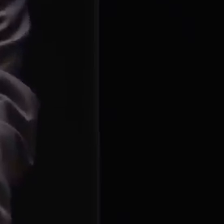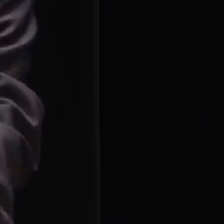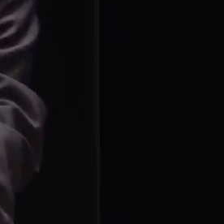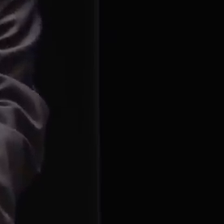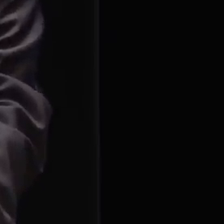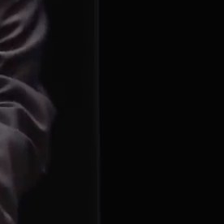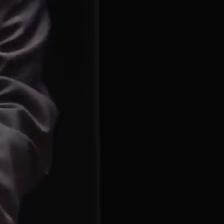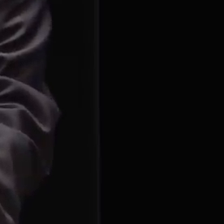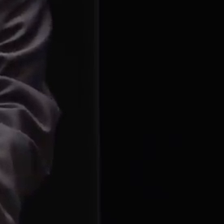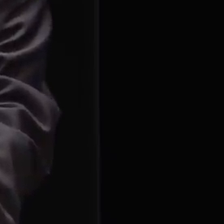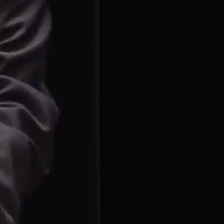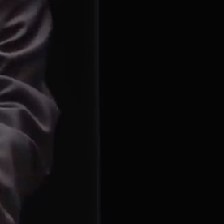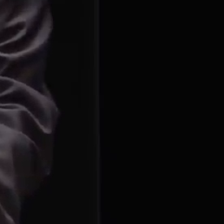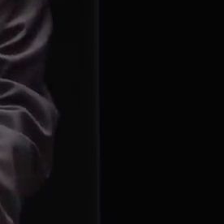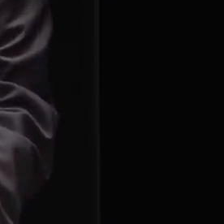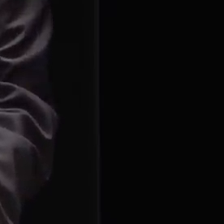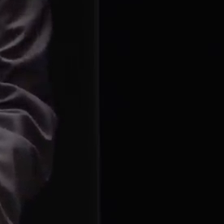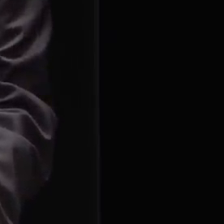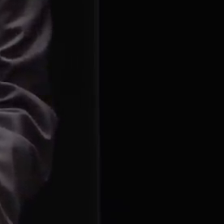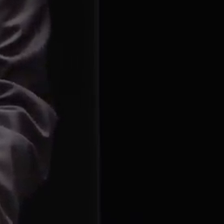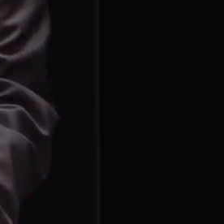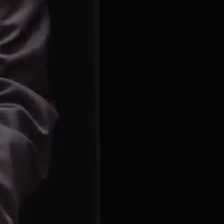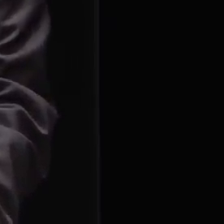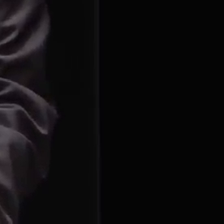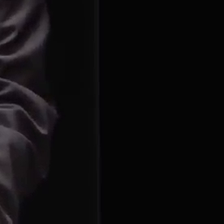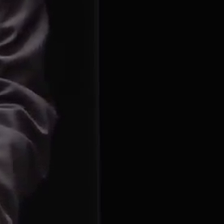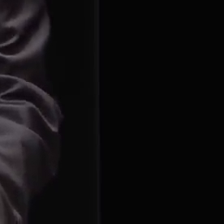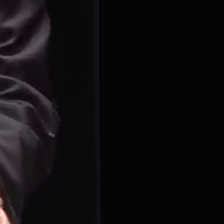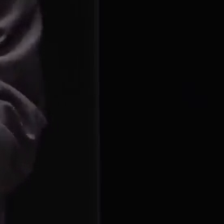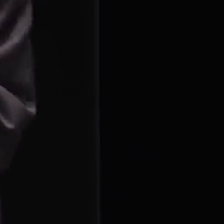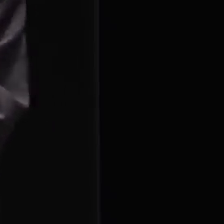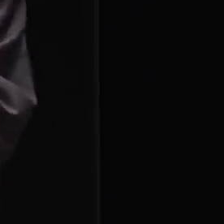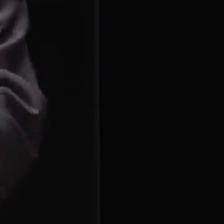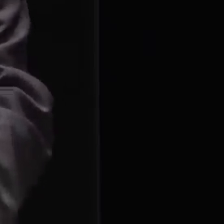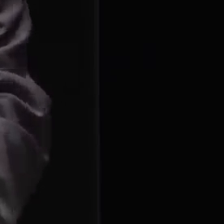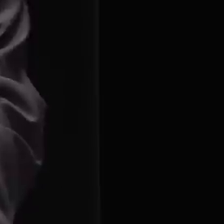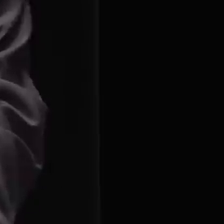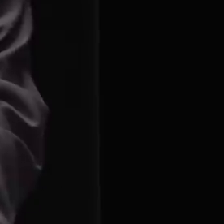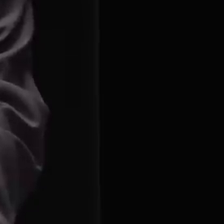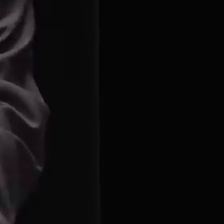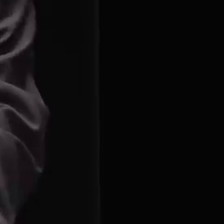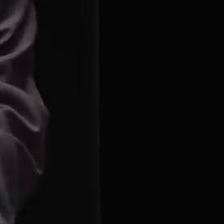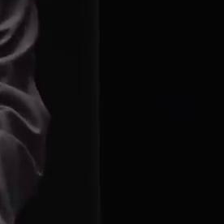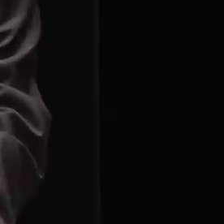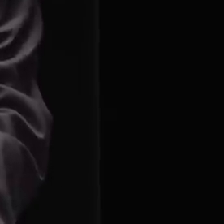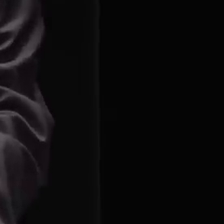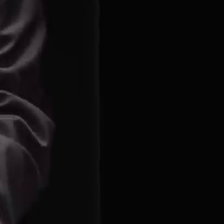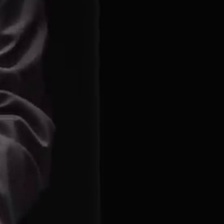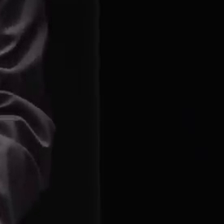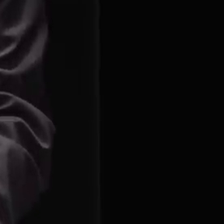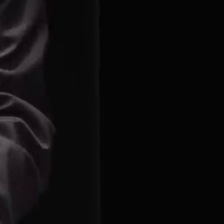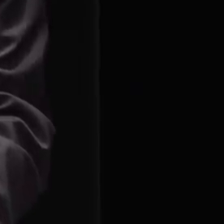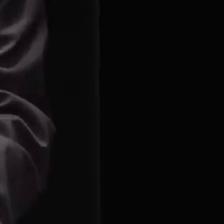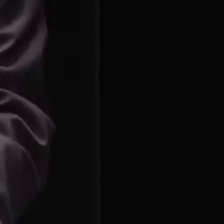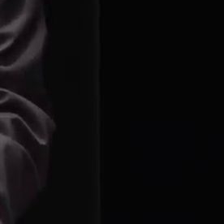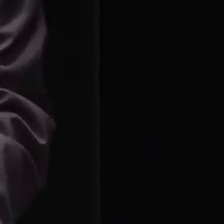cette catastrophe, notamment dans certains pays comme les États-Unis, et qu'on sait que quelquefois il suffit de quelques années pour se